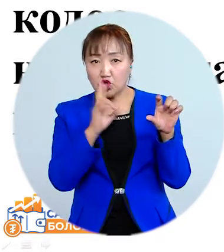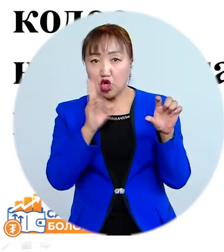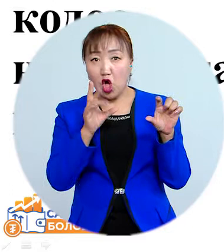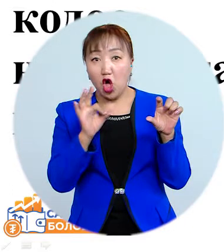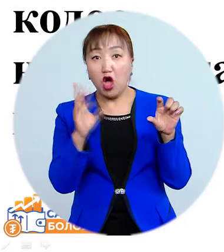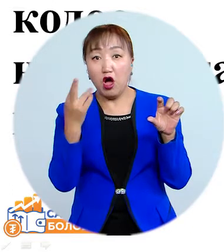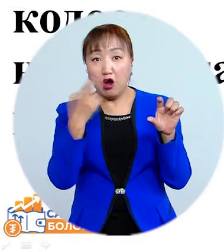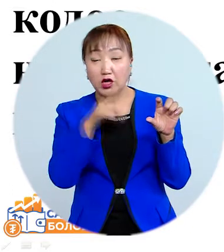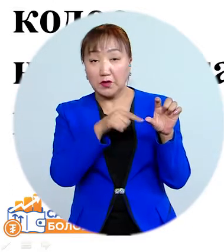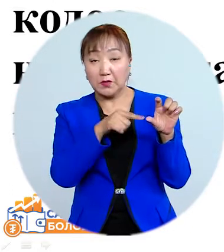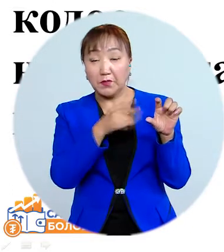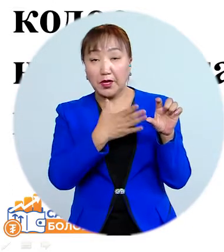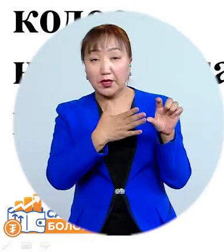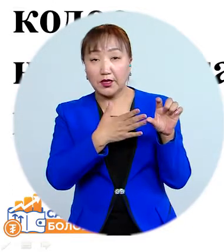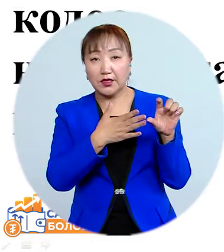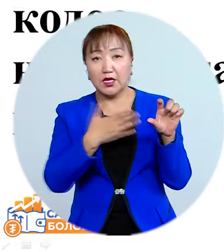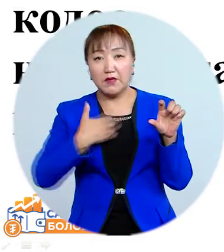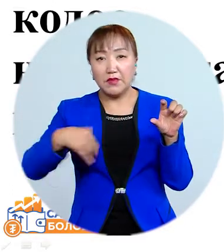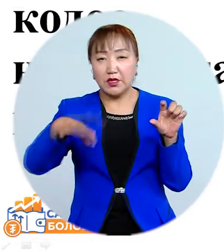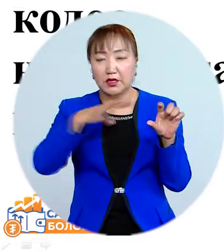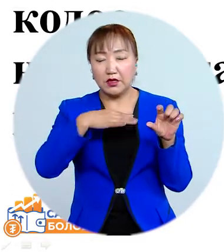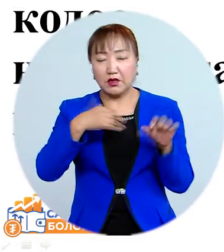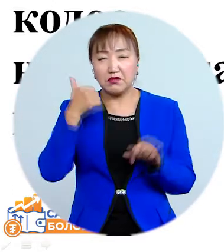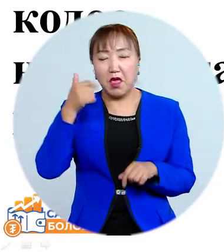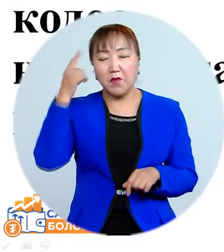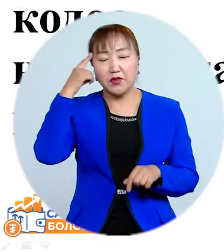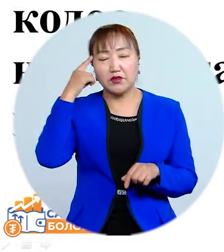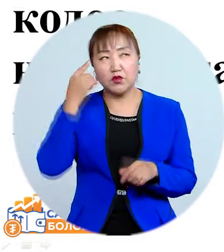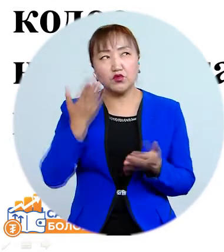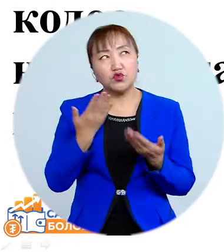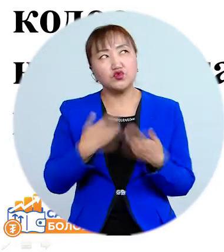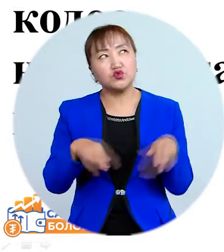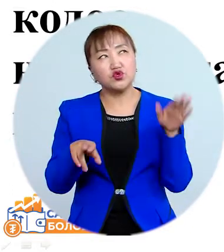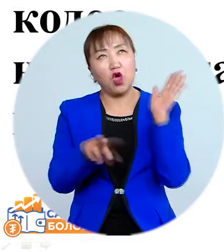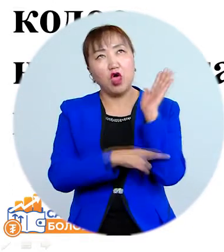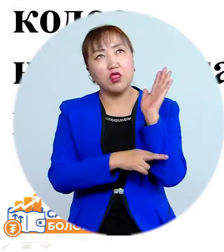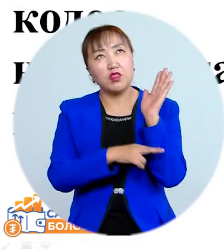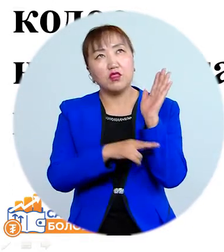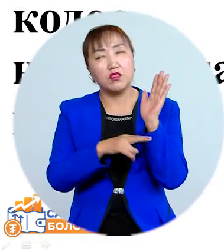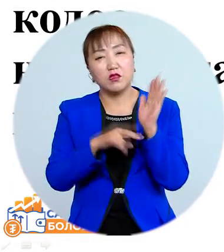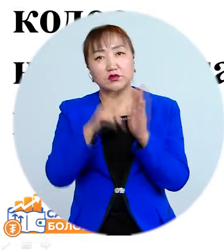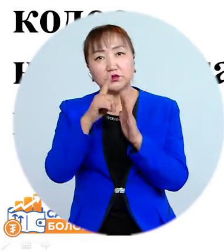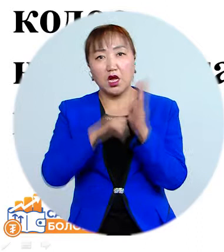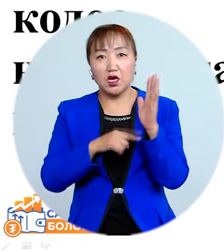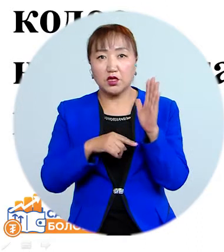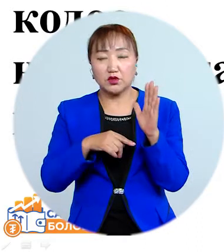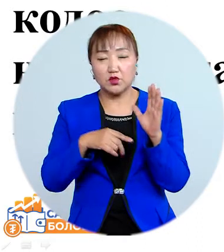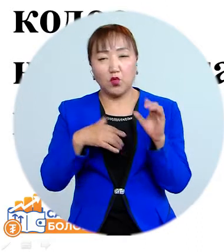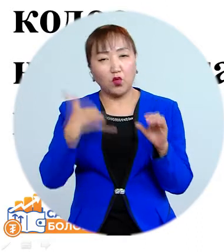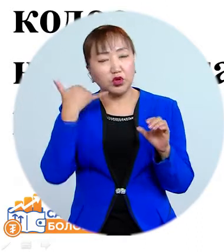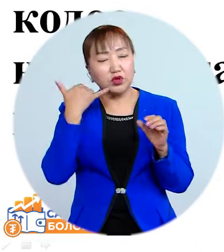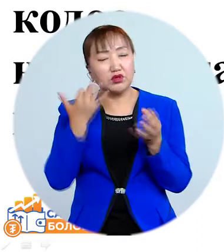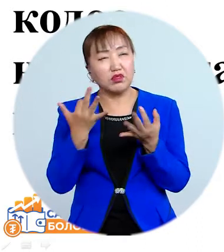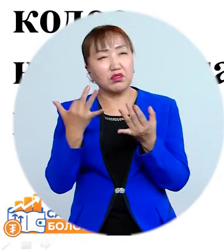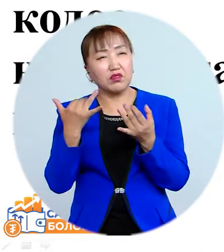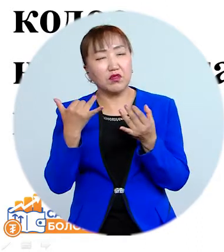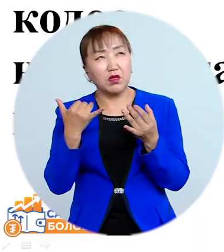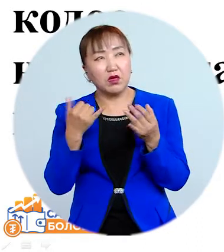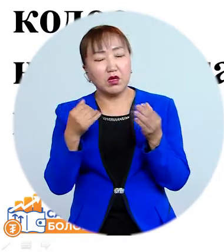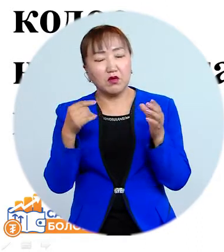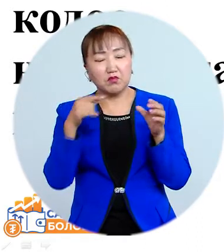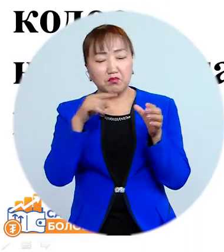нөгөө сайн мэддэг тоо тий одоо төрсөн ансар гэдэг юм эсвэл одоо хамаатныхаа хүний утасны дугаар ч гэдэг юм хүмүүс